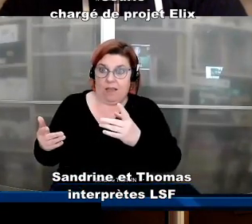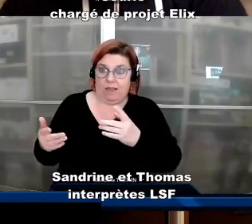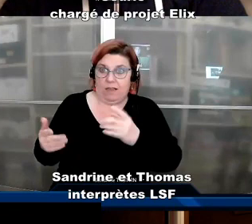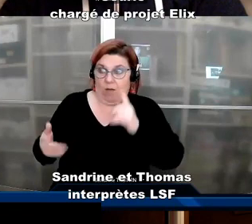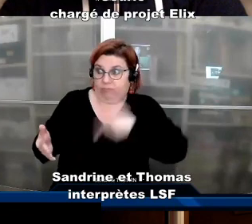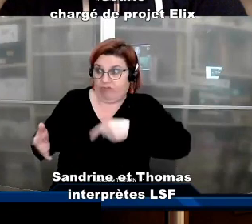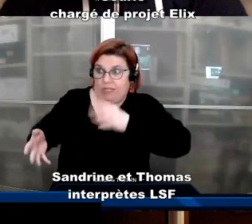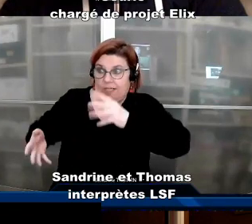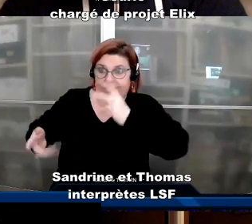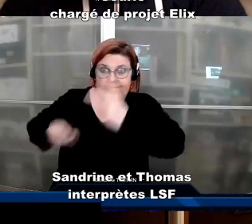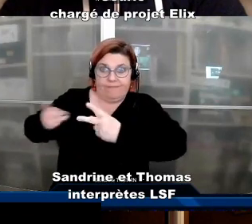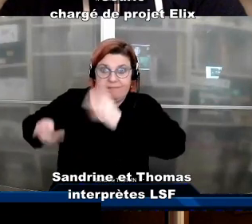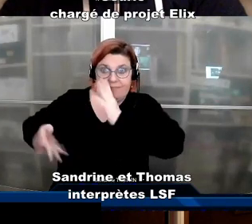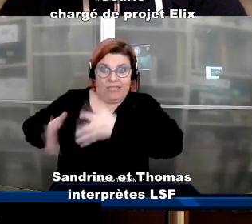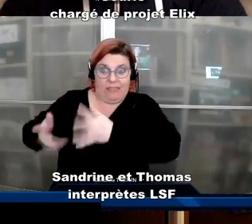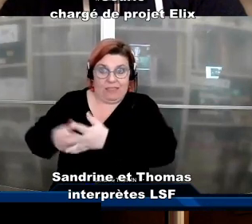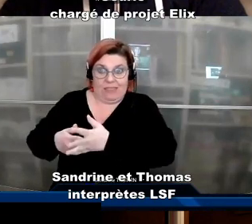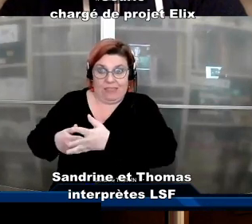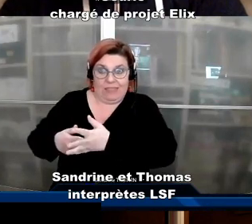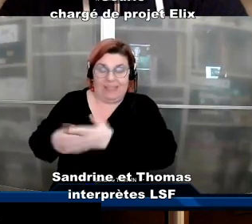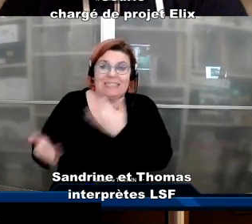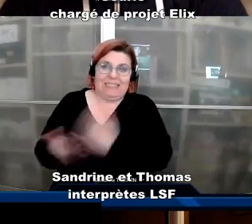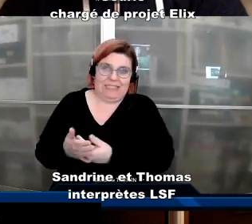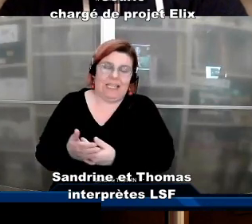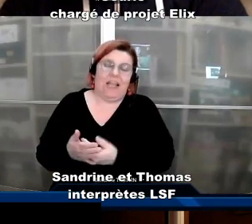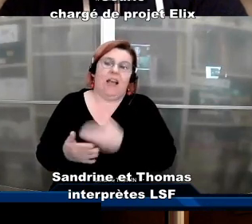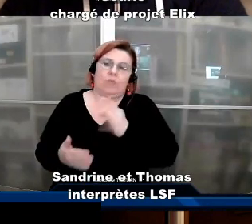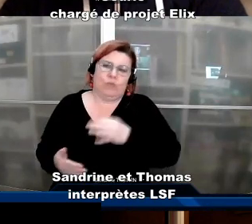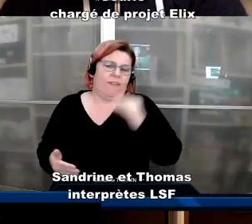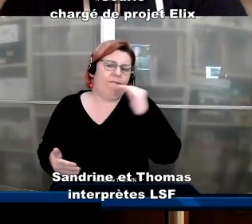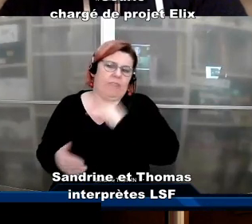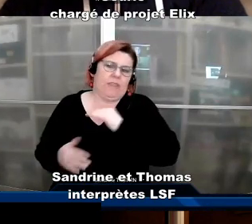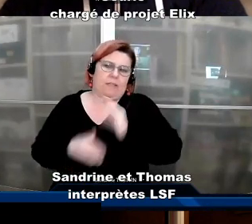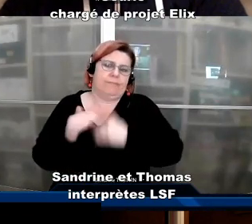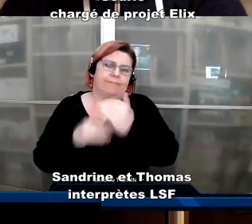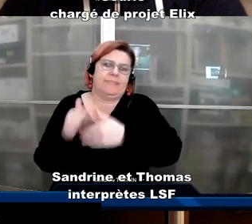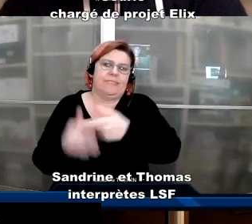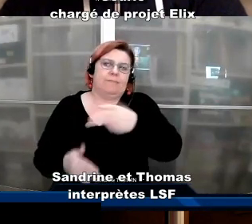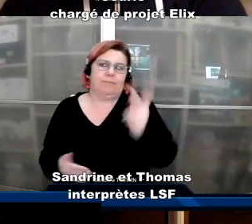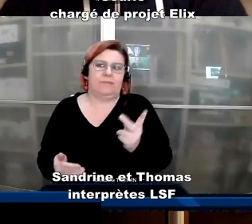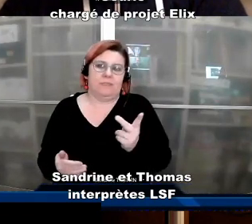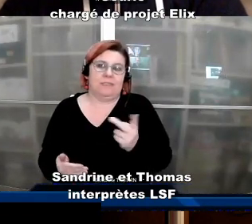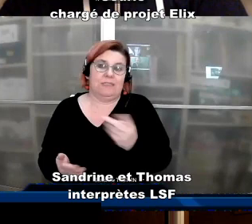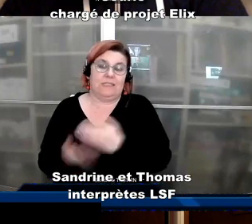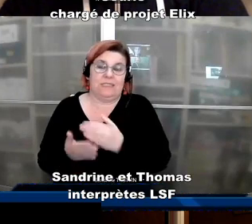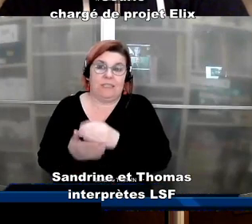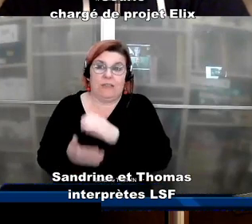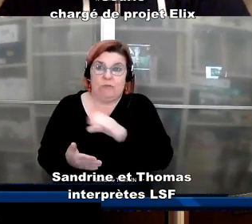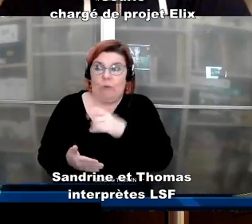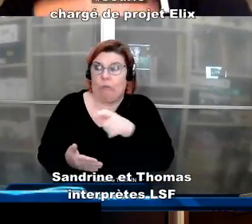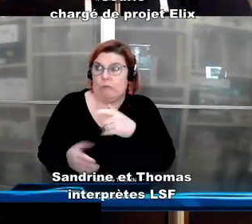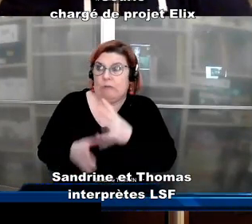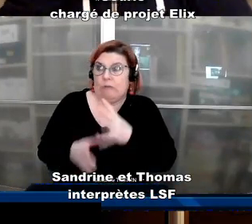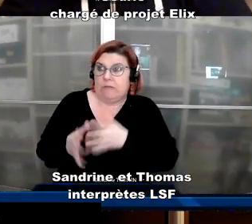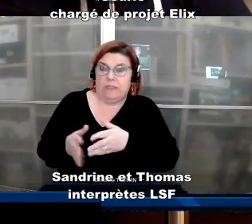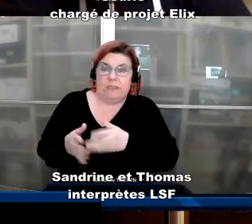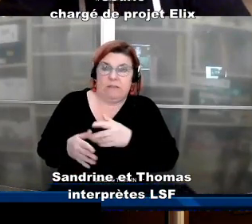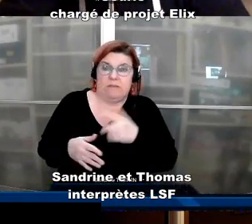des signes, c'est ce qui m'a permis d'avancer super super vite et d'avoir plusieurs centaines de signes en quelques semaines.